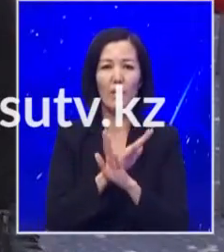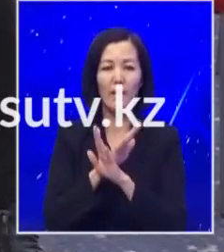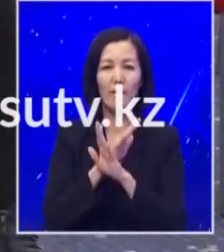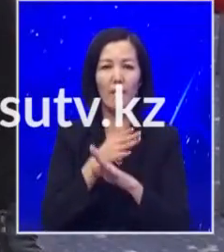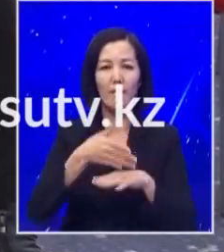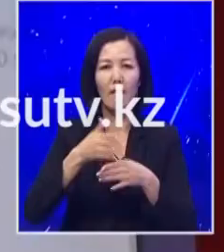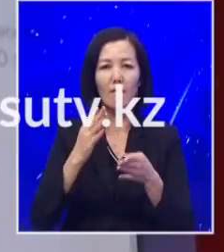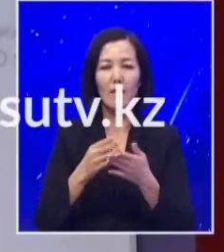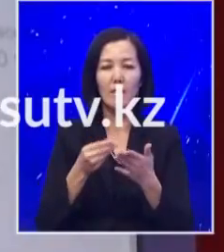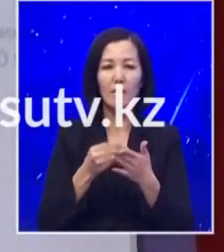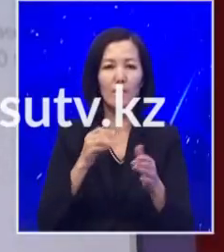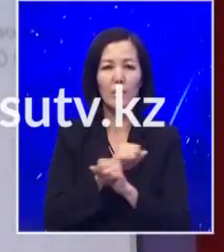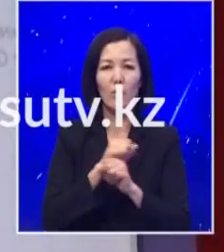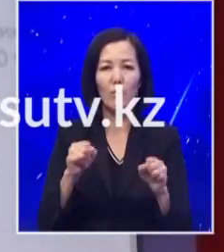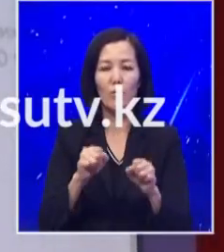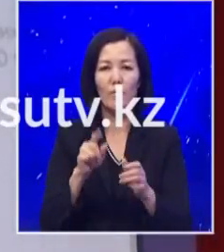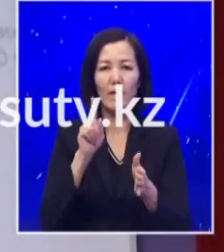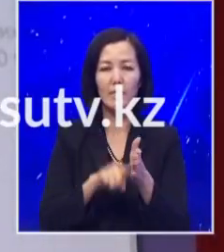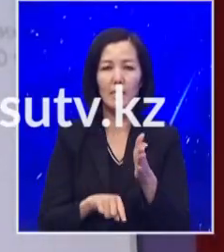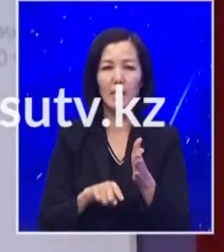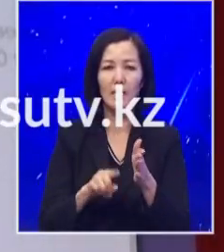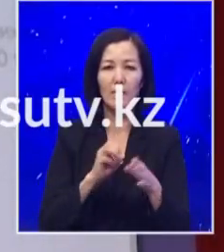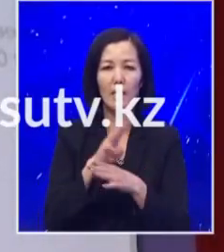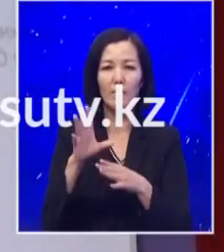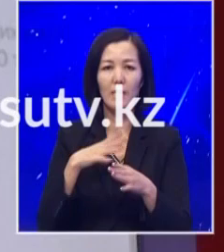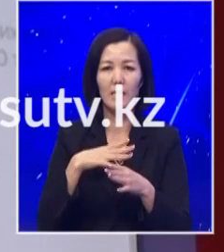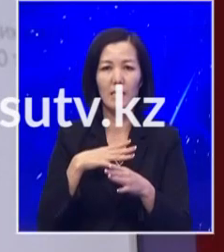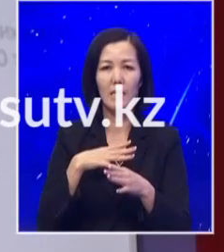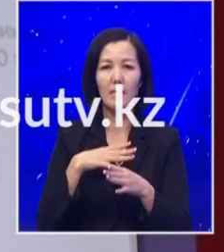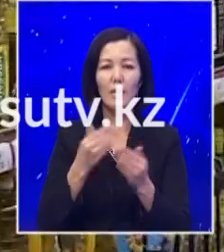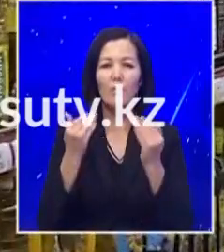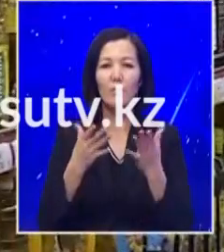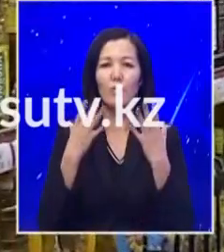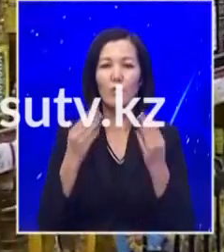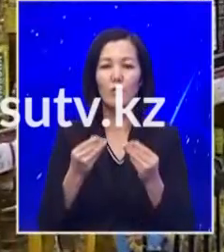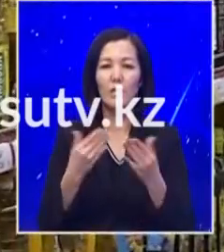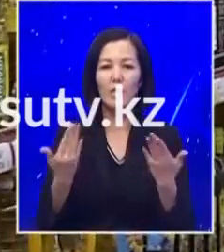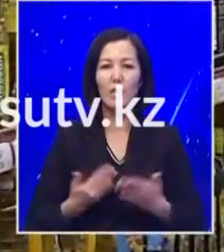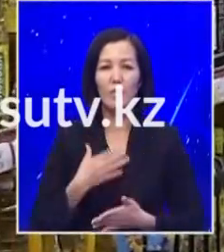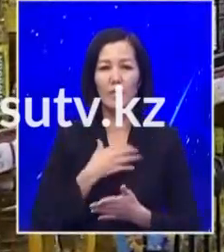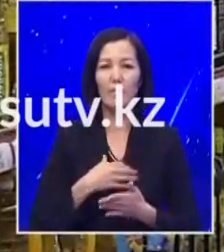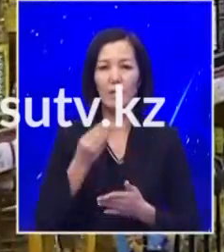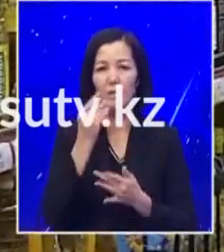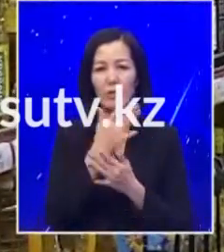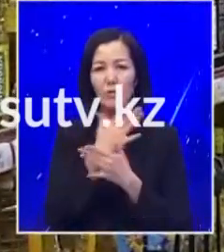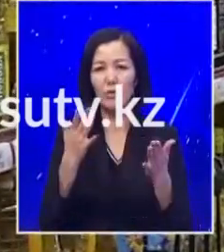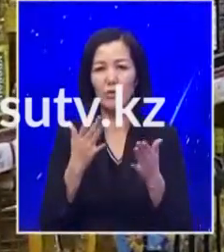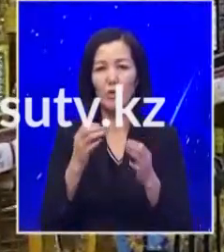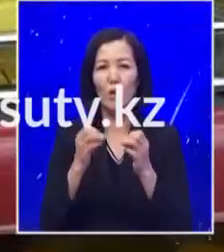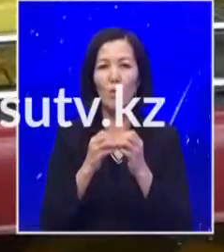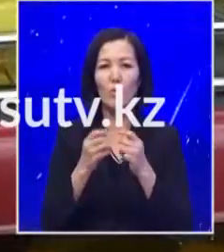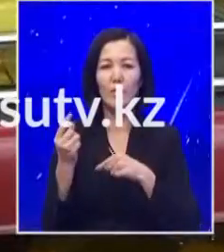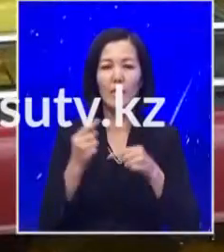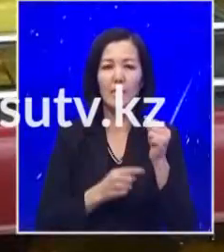бағасын өсірмеу мақсатында арзандатылған онымен қамтамасыз етілген. Тағы бір айта кетерлігі, бүгінгі күнге дейін әлеуметтік маңызы бар азық-түлік өндіруші